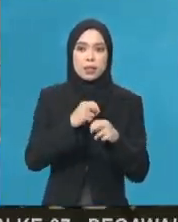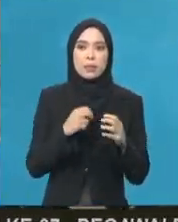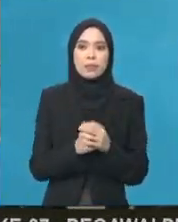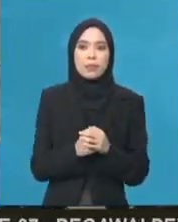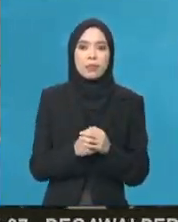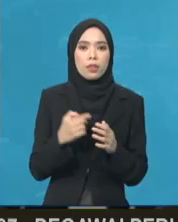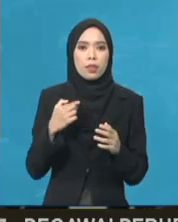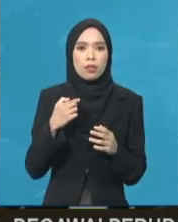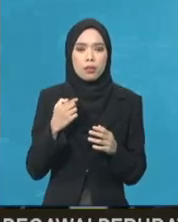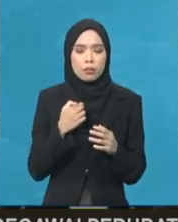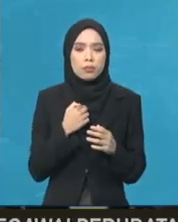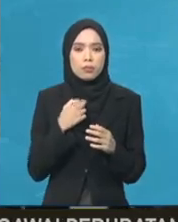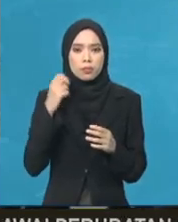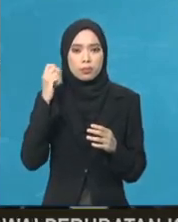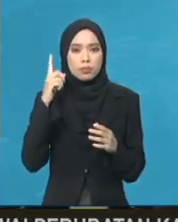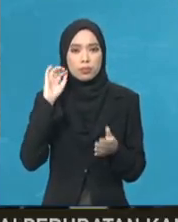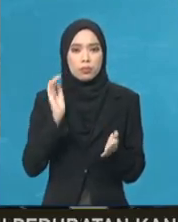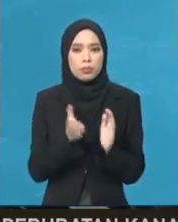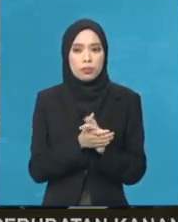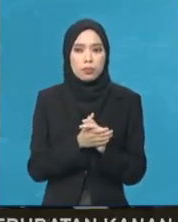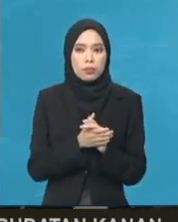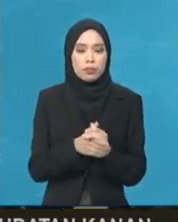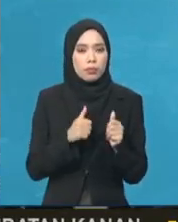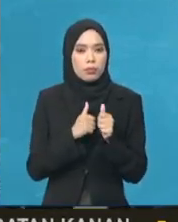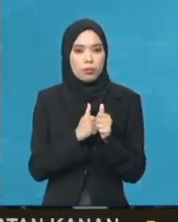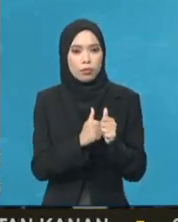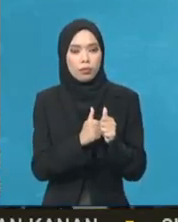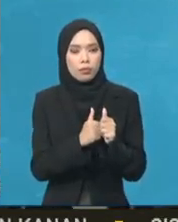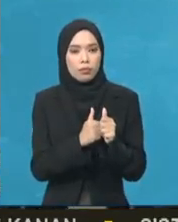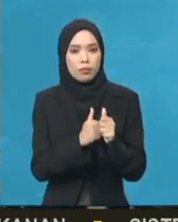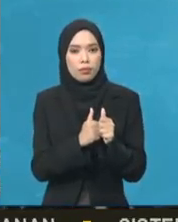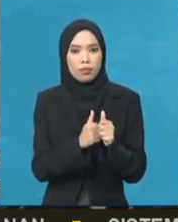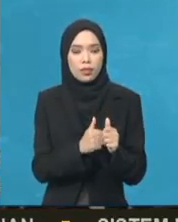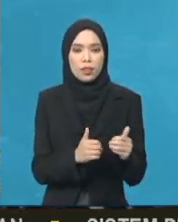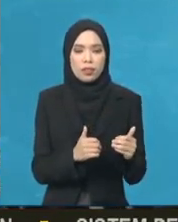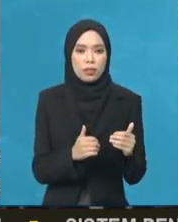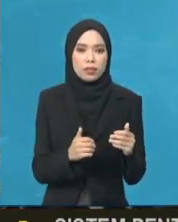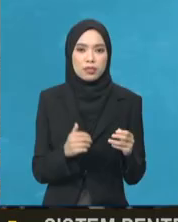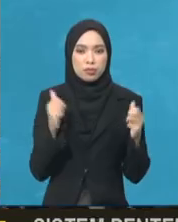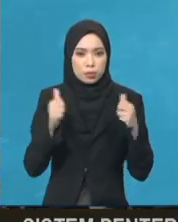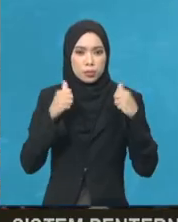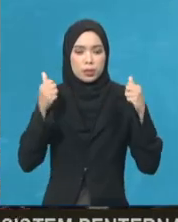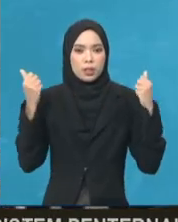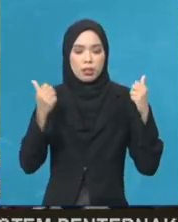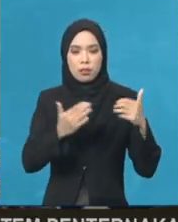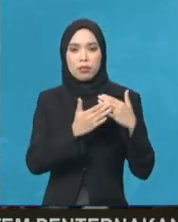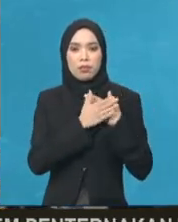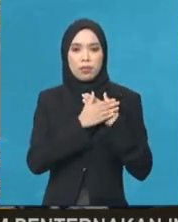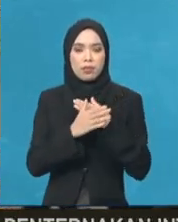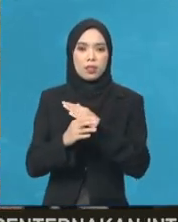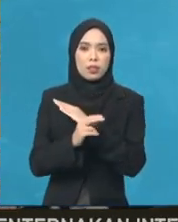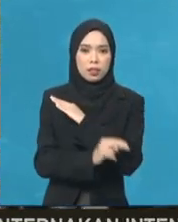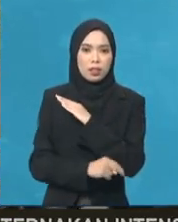survei Advertising printing enak ecotec infanteri-1 be